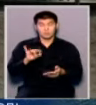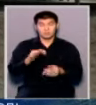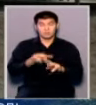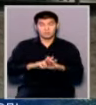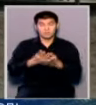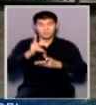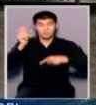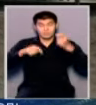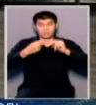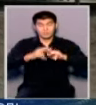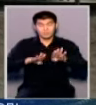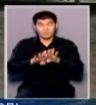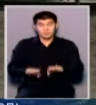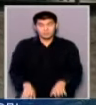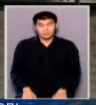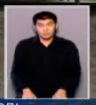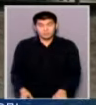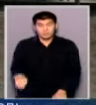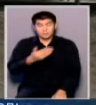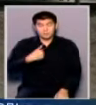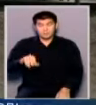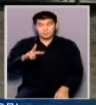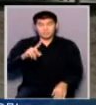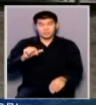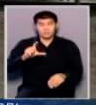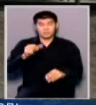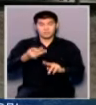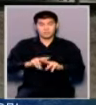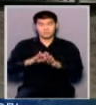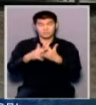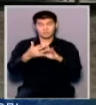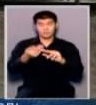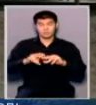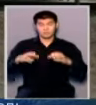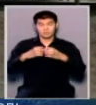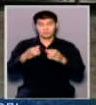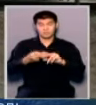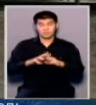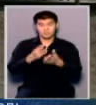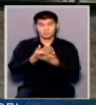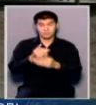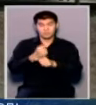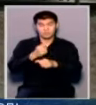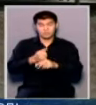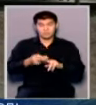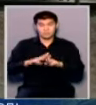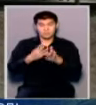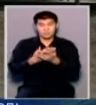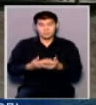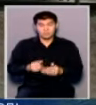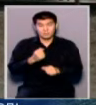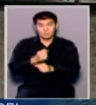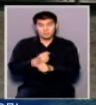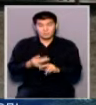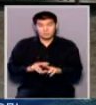өзі тамшыдан құралатын болса, біздің Мақаш ауылдық шаруалардың, шаруагерлердің азды көпті жасалып